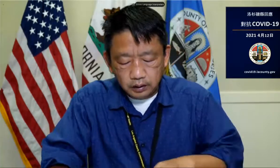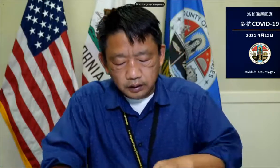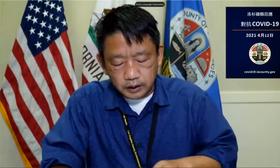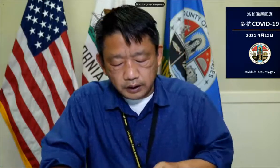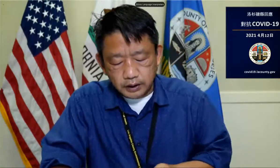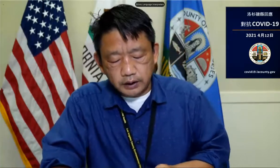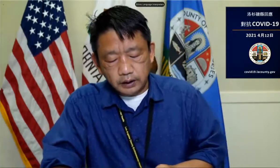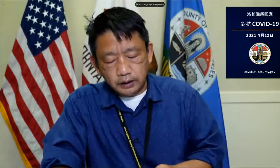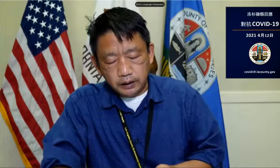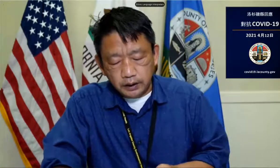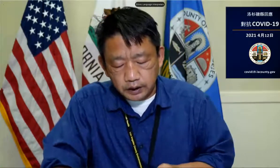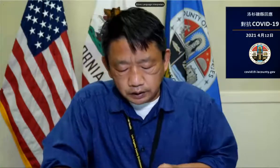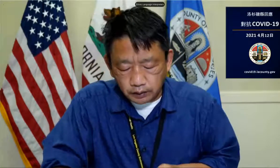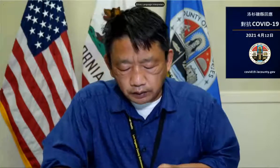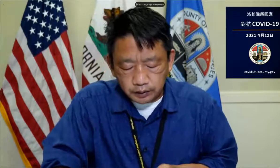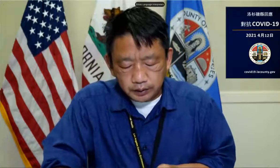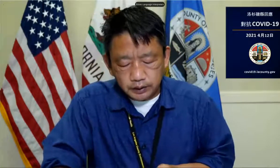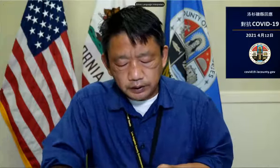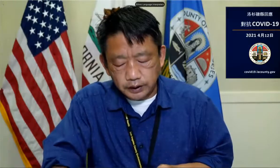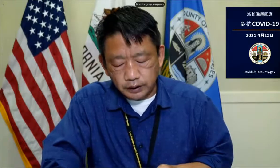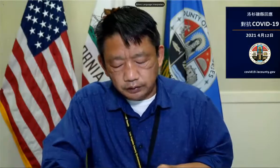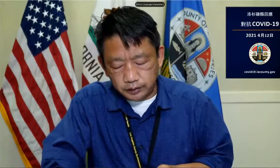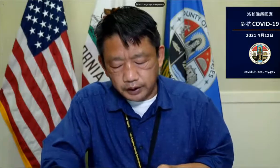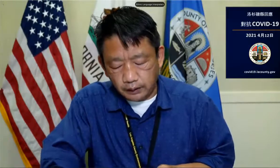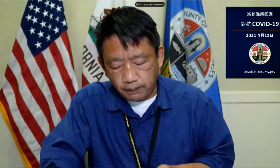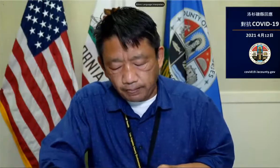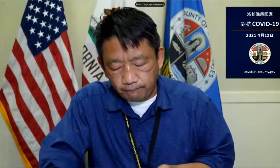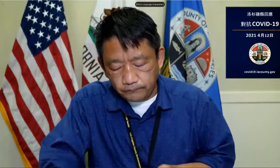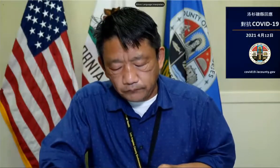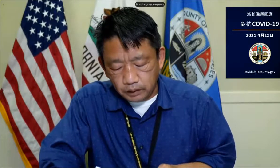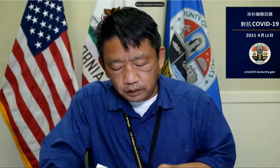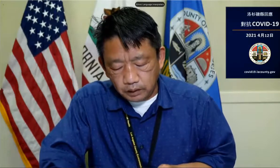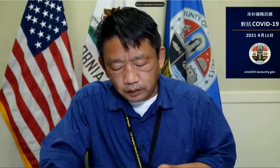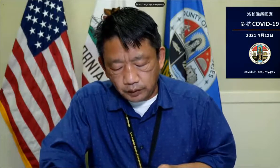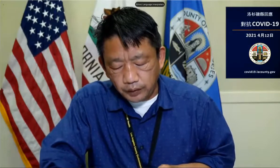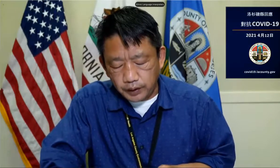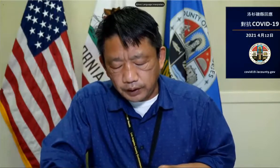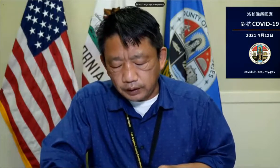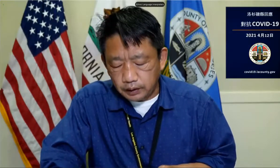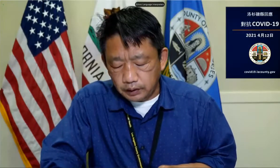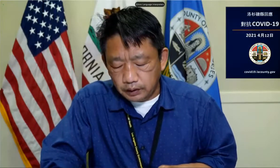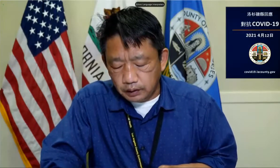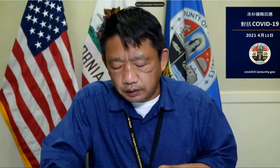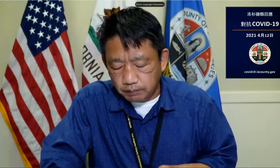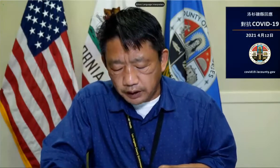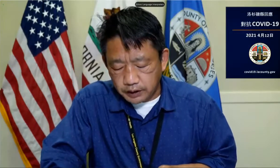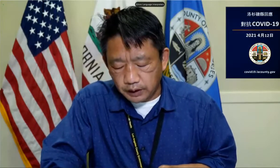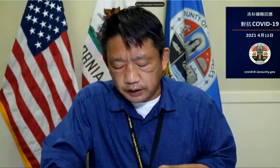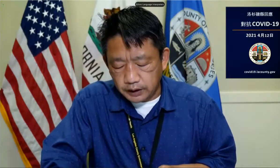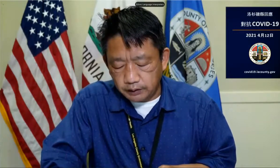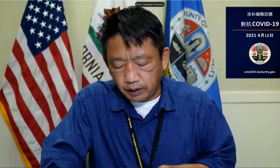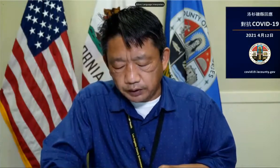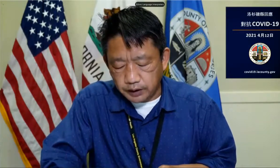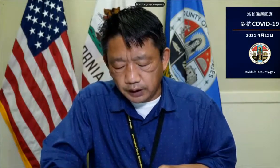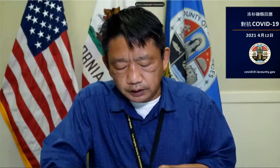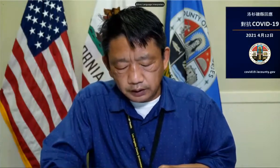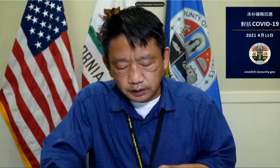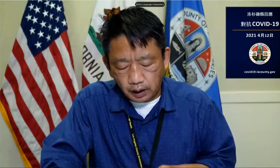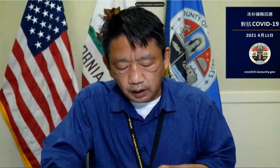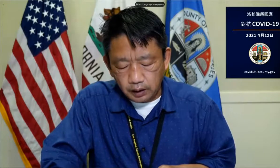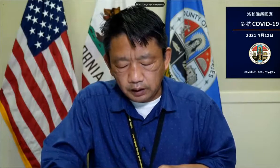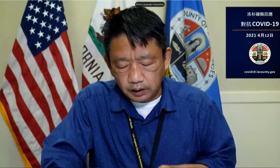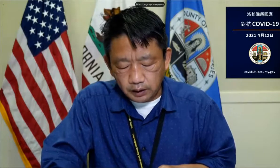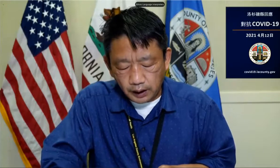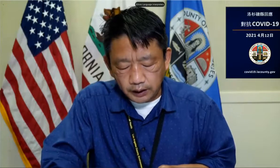而显示的死亡率则如下：女人每10万是153